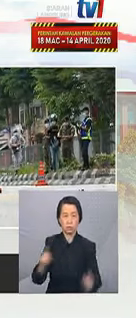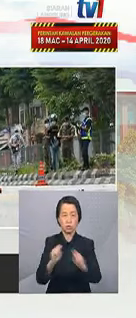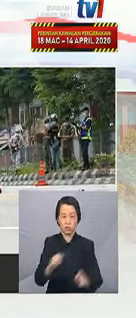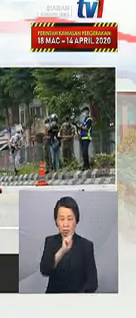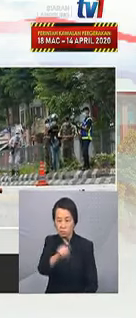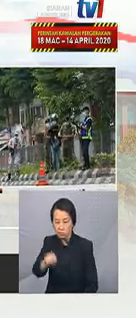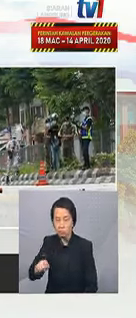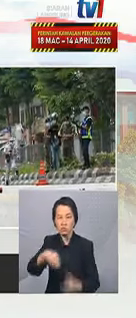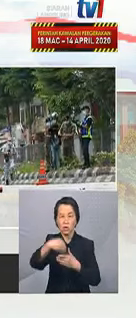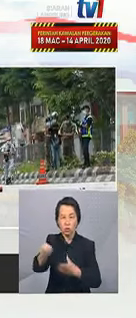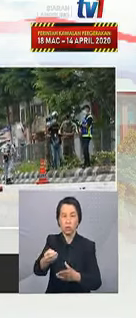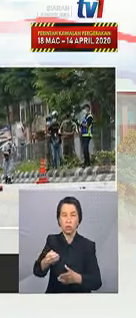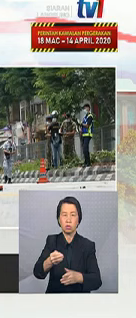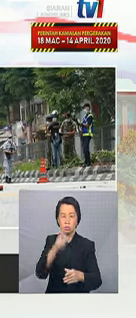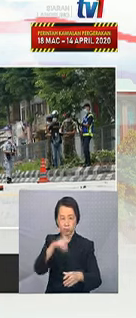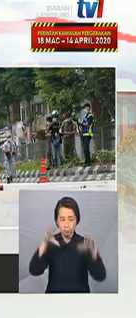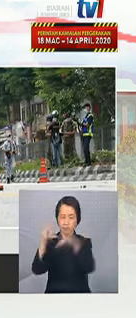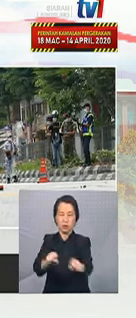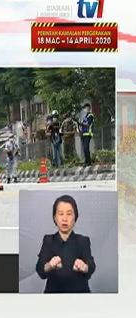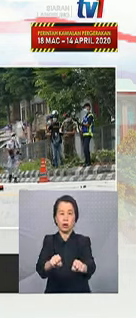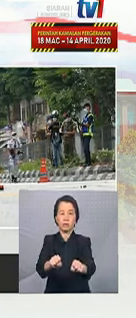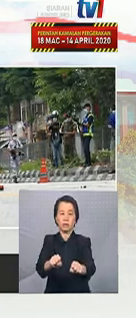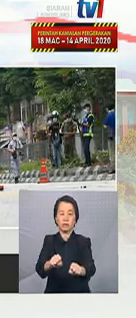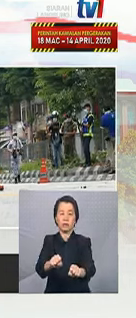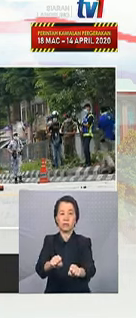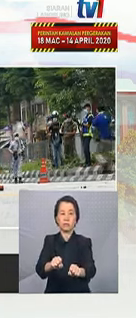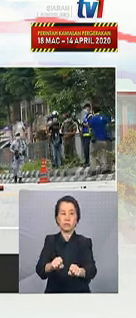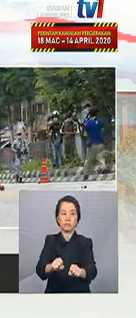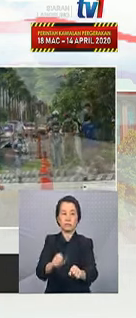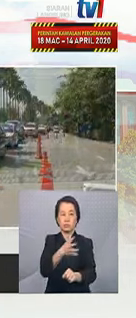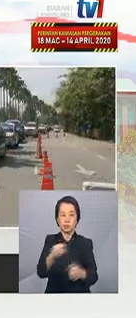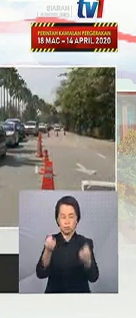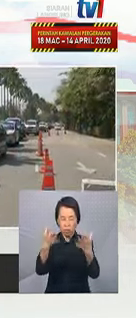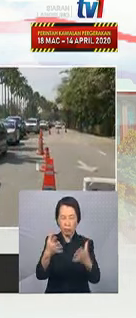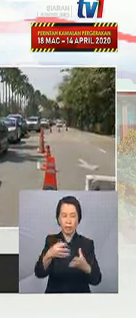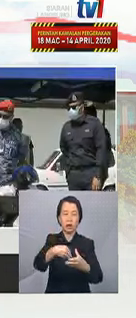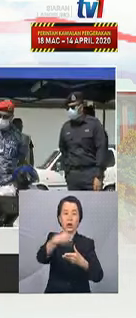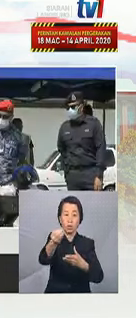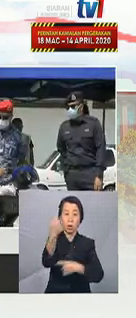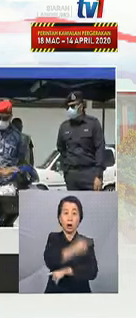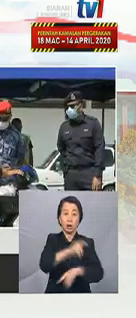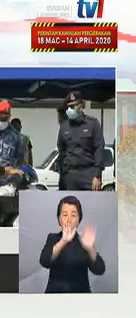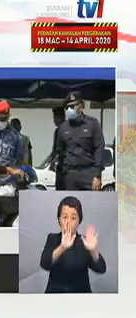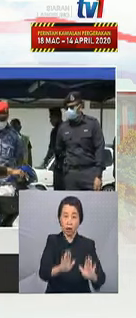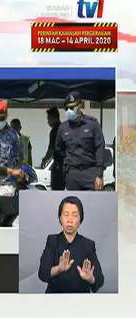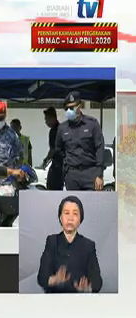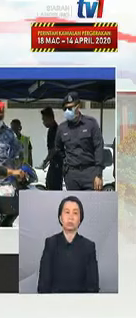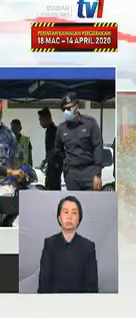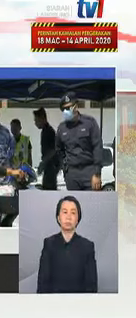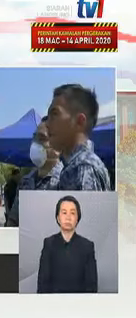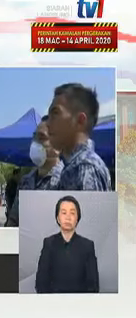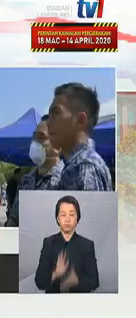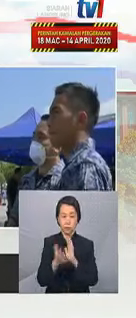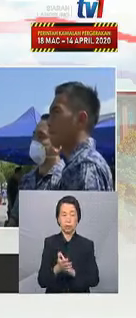mereka untuk menangkap dan sebagainya. Lebih-lebih lagi ramai yang keluar pada hari Minggu dan sebagainya.